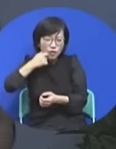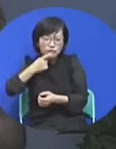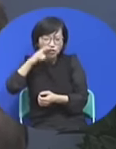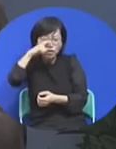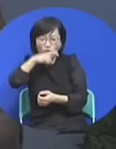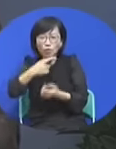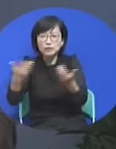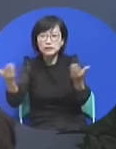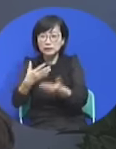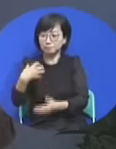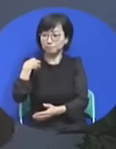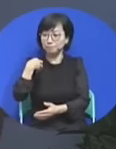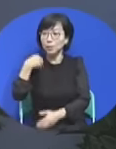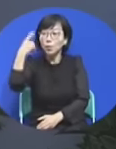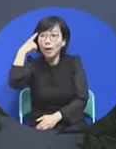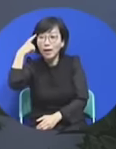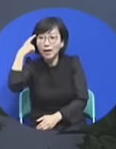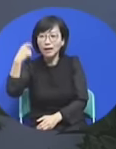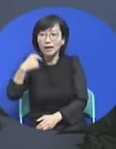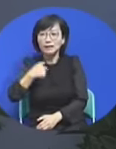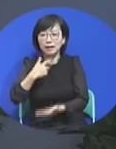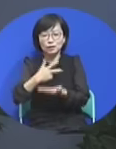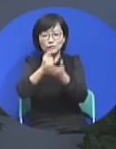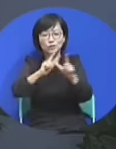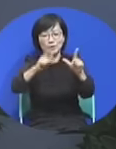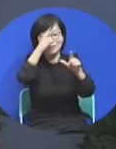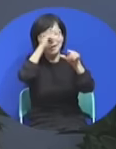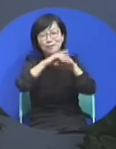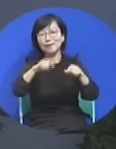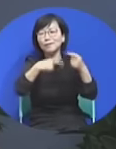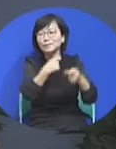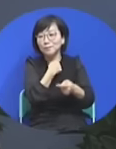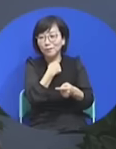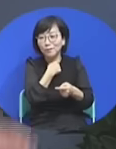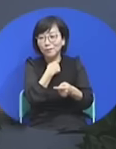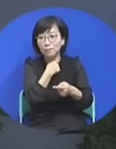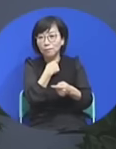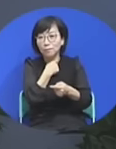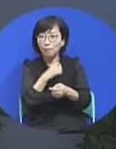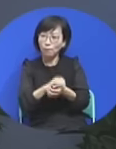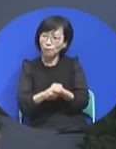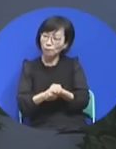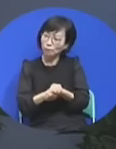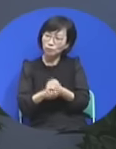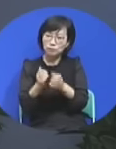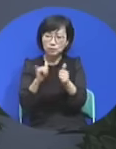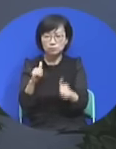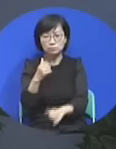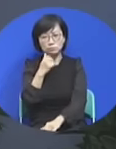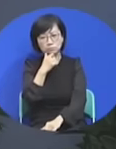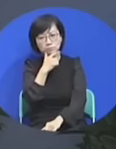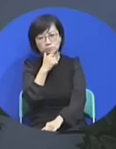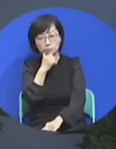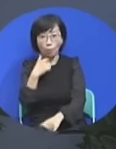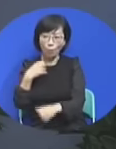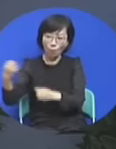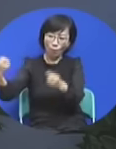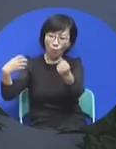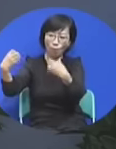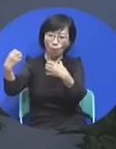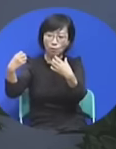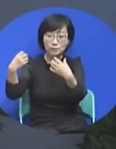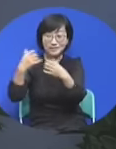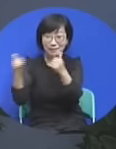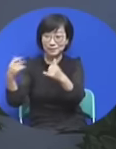this man. 하나님이 이 장로님 통해 역사하신 거예요. And God began to work through this person. 제일 낮은 자리 있는 사람이 너무